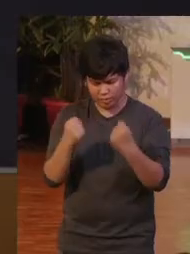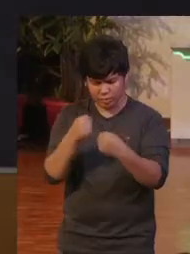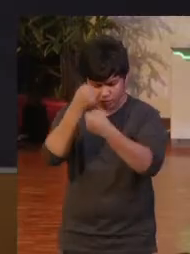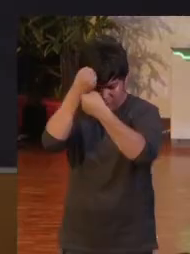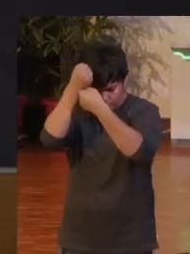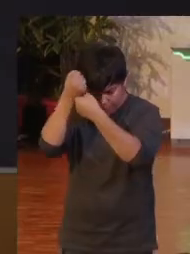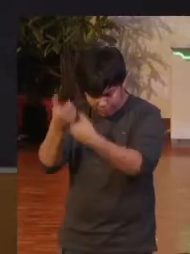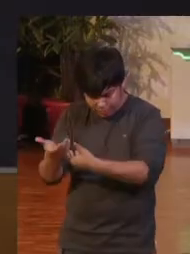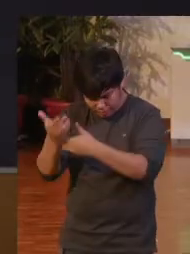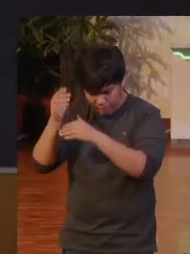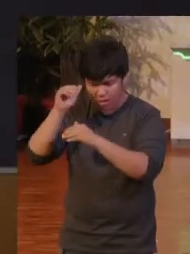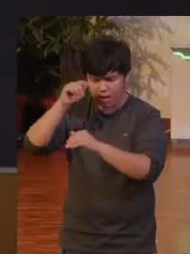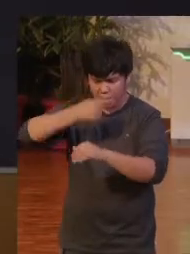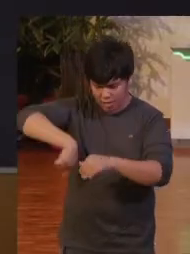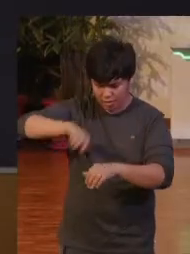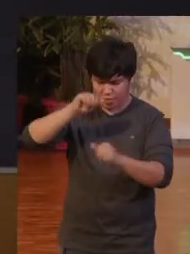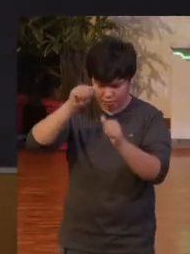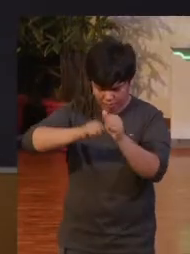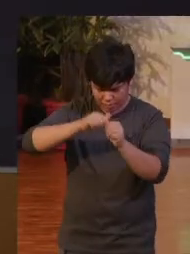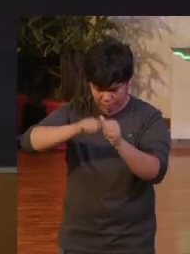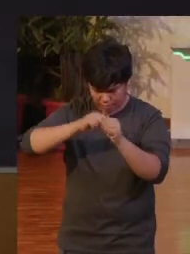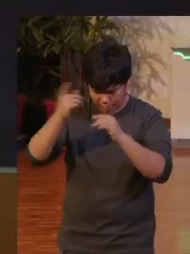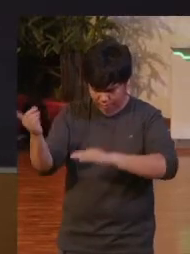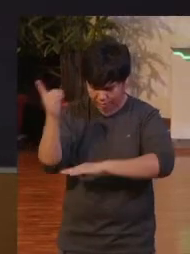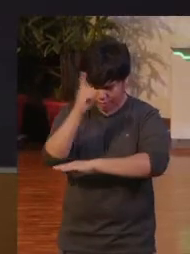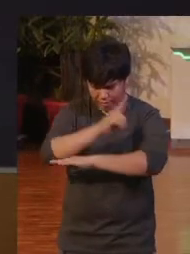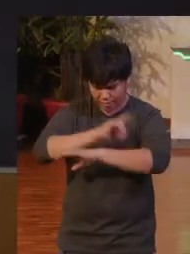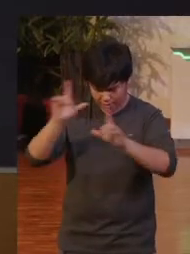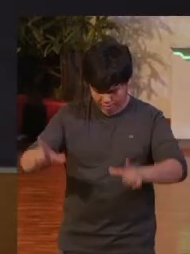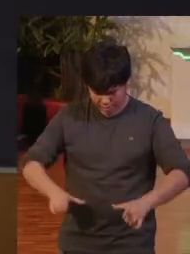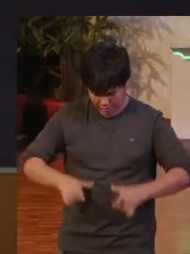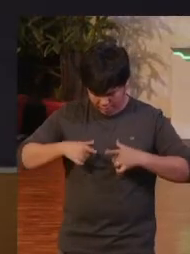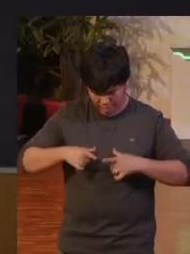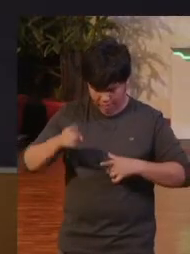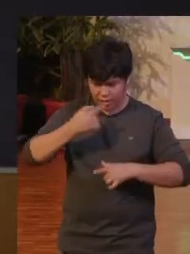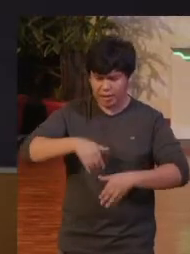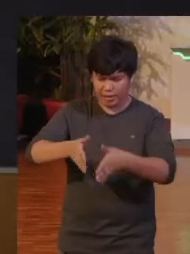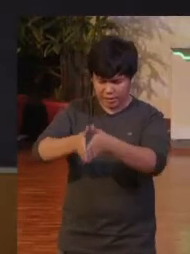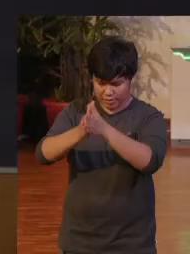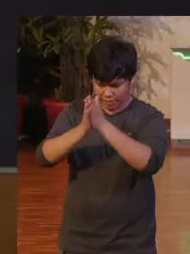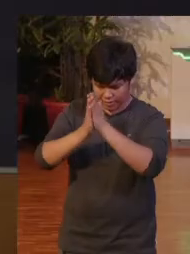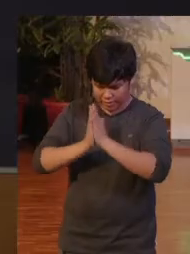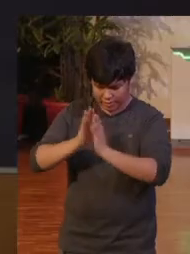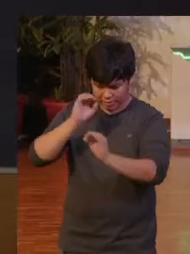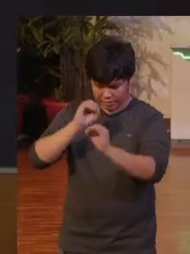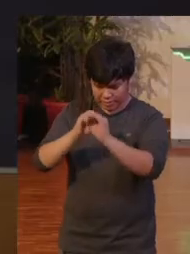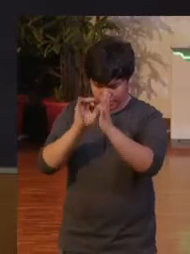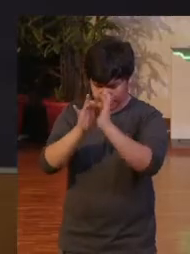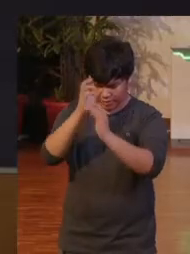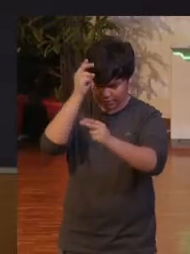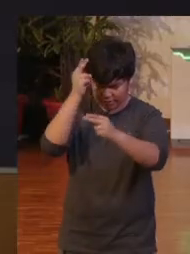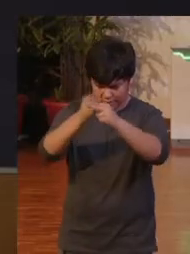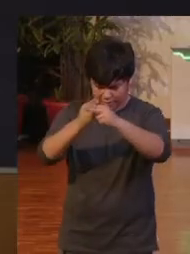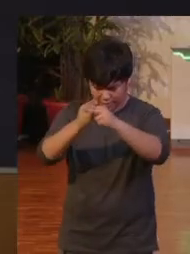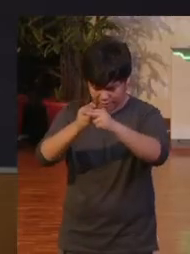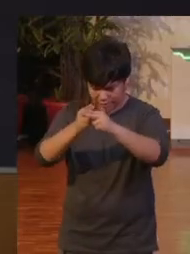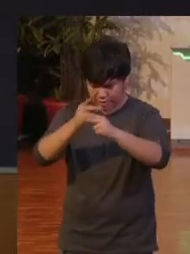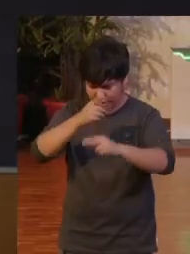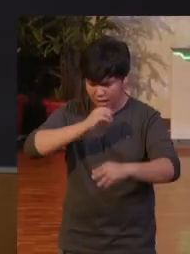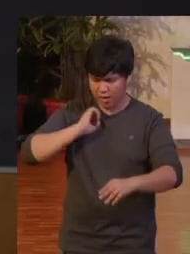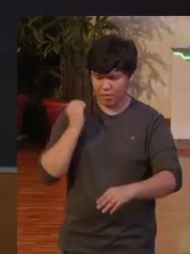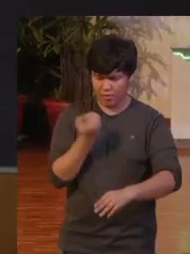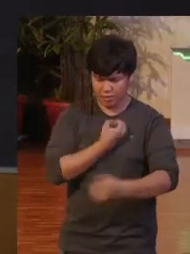ito sa aming buong pamumuhay. Ito ang aming samot dalangin sa pangalan ni Jesus na